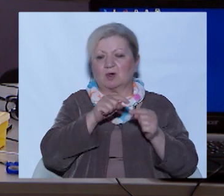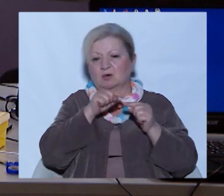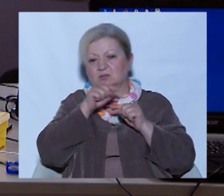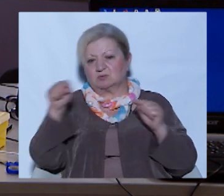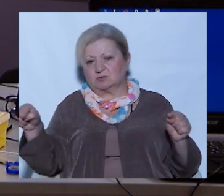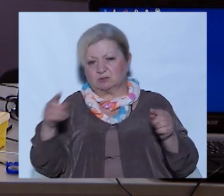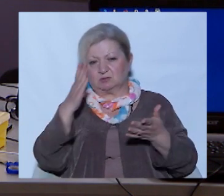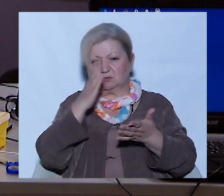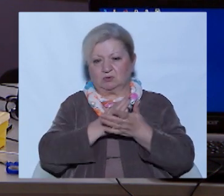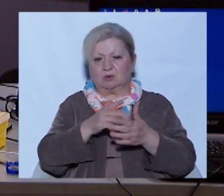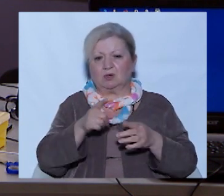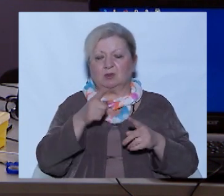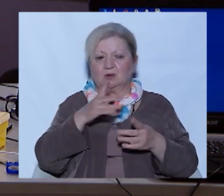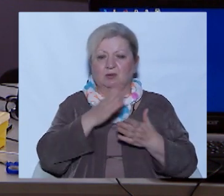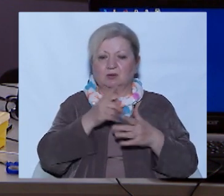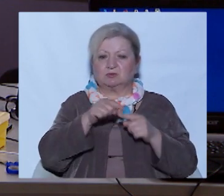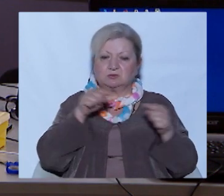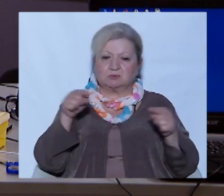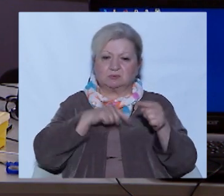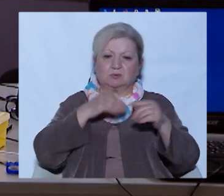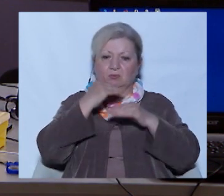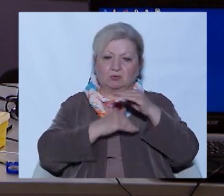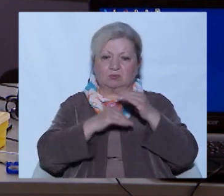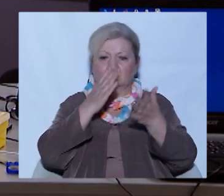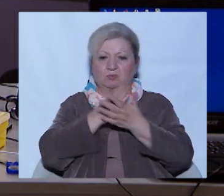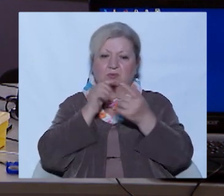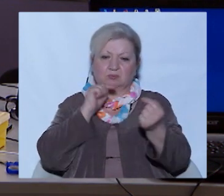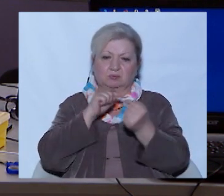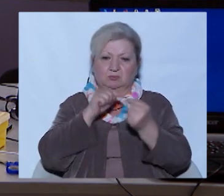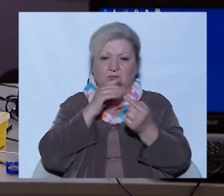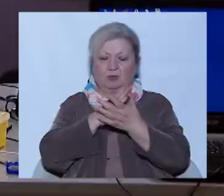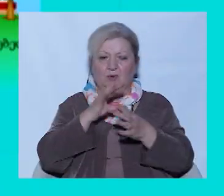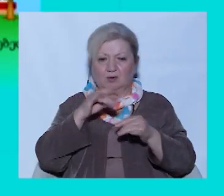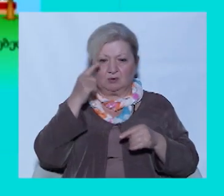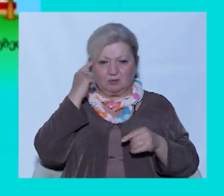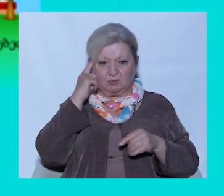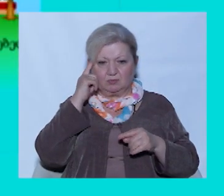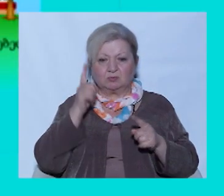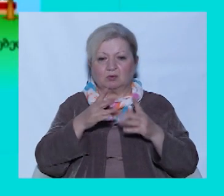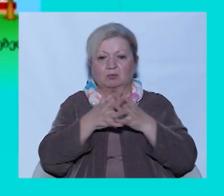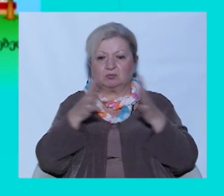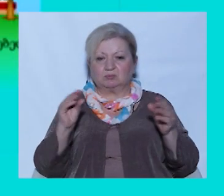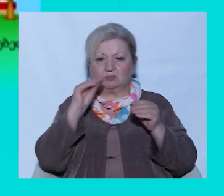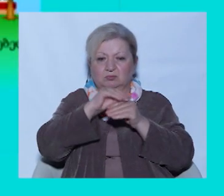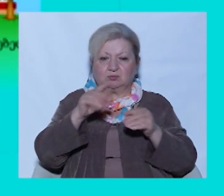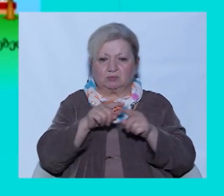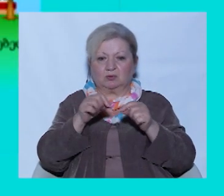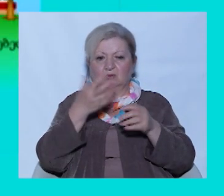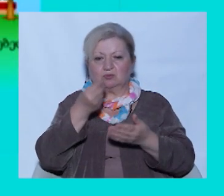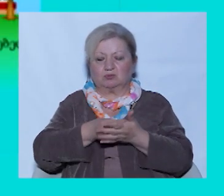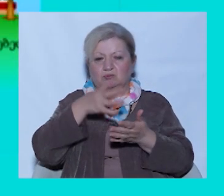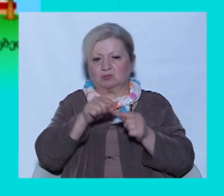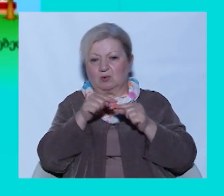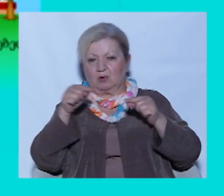ეს გამტარები. ჩვენ ვიცით რომ სიგრძის პროპორციულია, ხო? წინაღობა. განიკვეთის ფართობსაც ვერ გავზდით, იმიტომ რომ